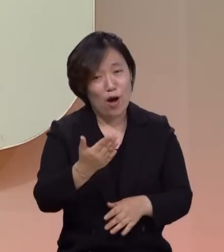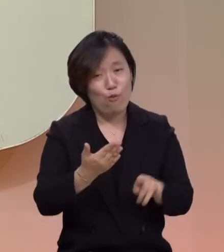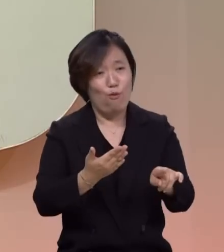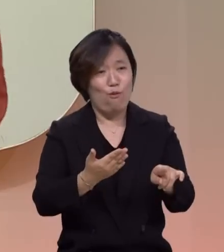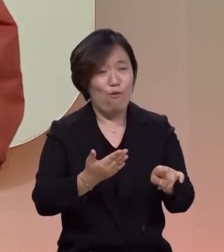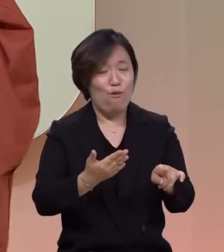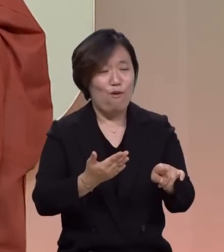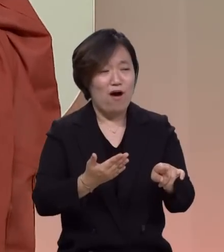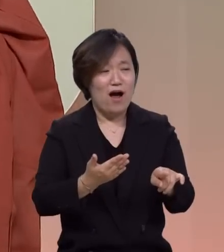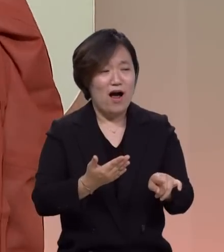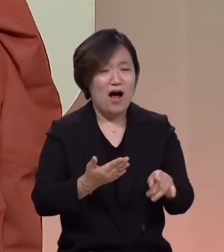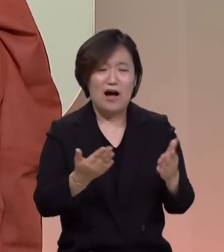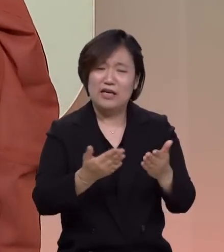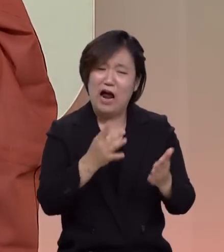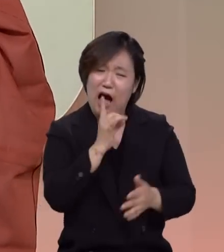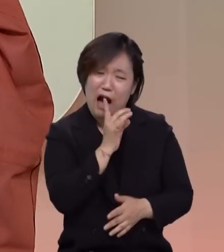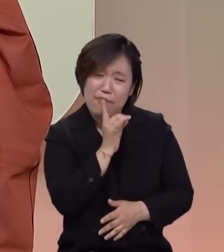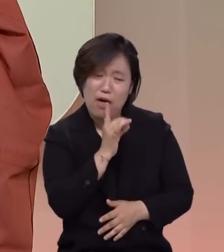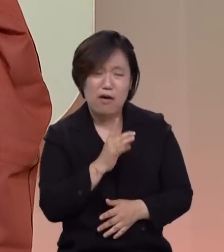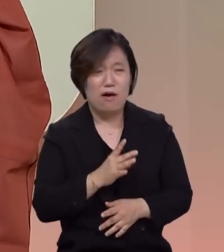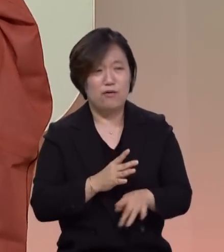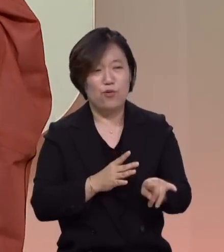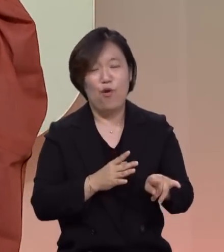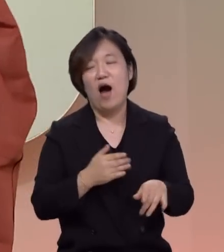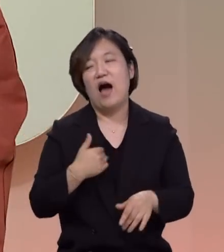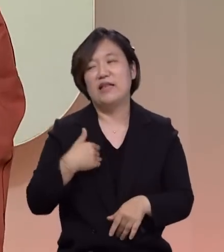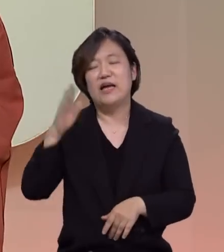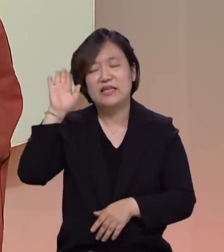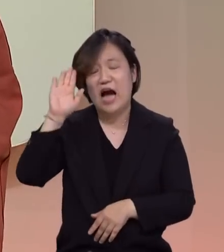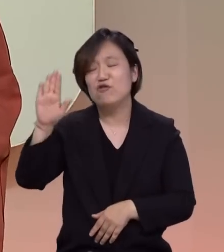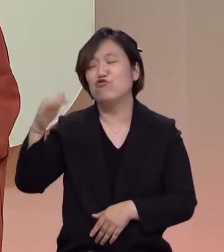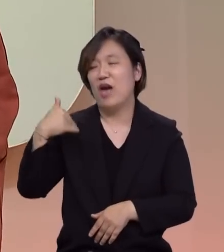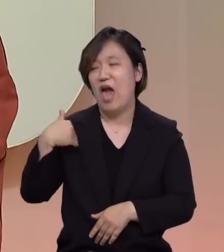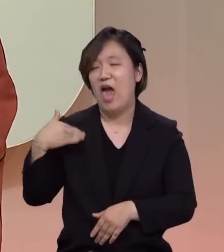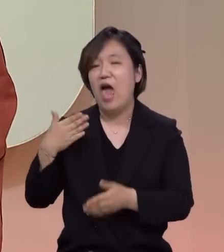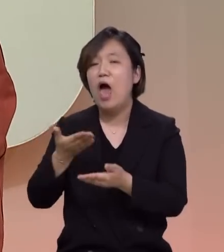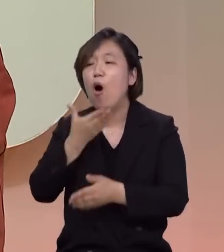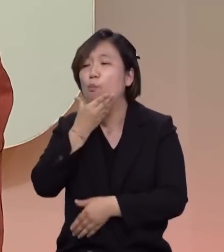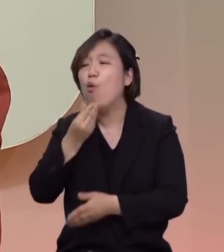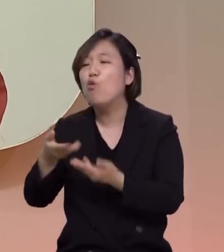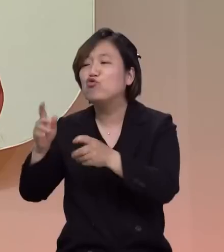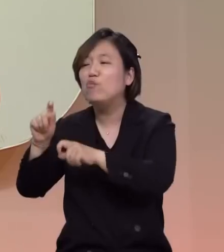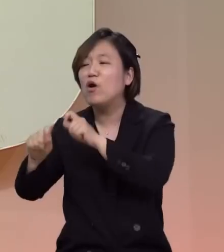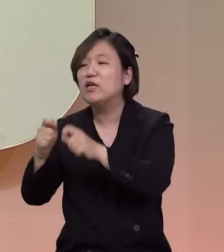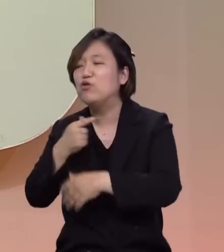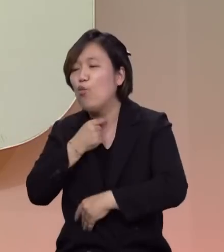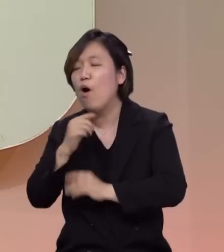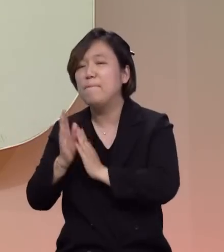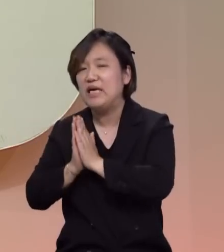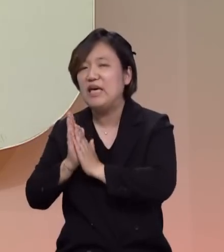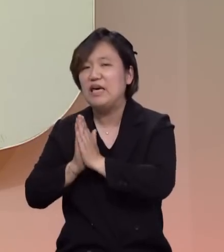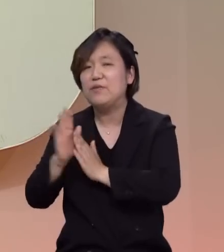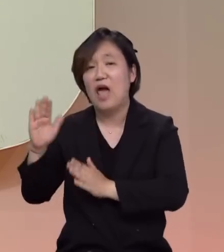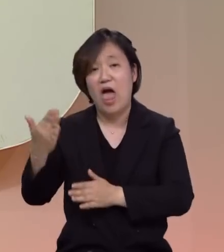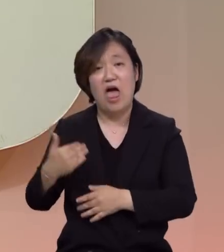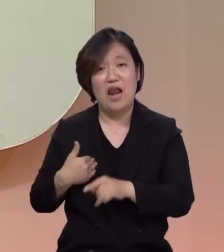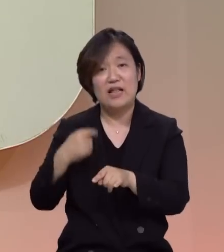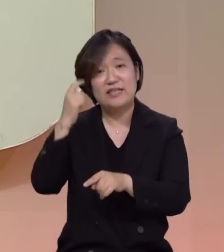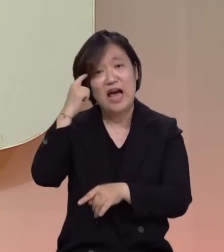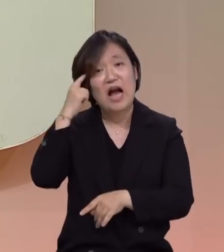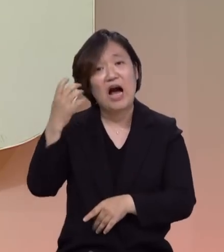피로할 때 복주머니 열고 소원을 빌면 되니까 일단 내가 하고 있는 일에 최선을 다하자 하면서